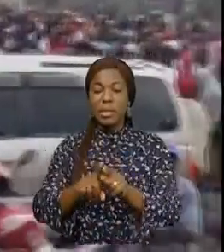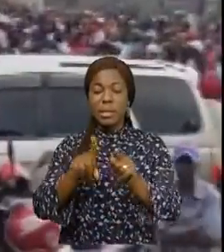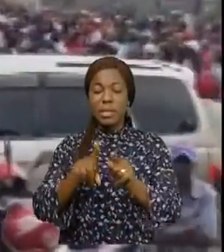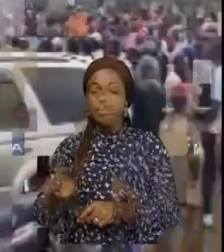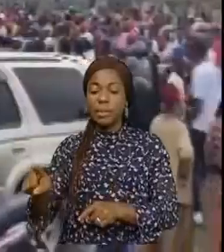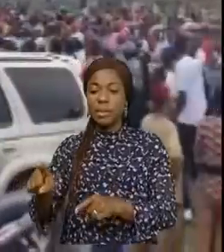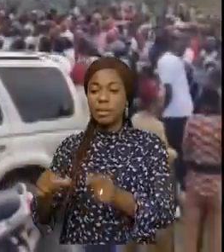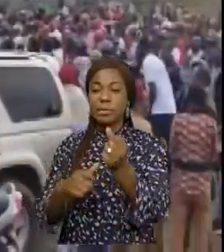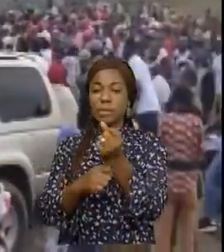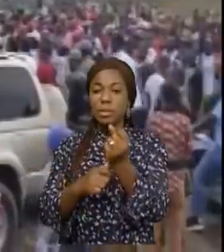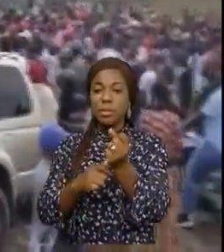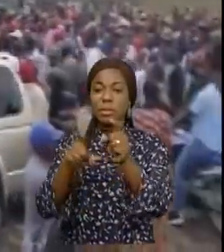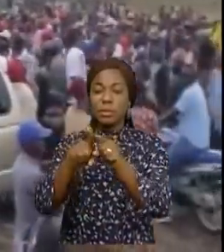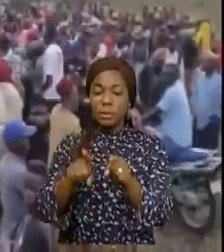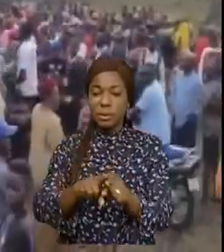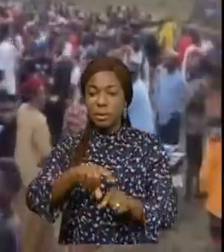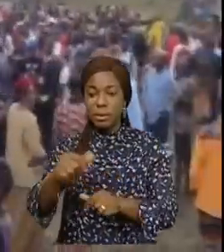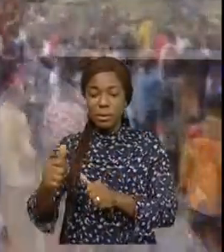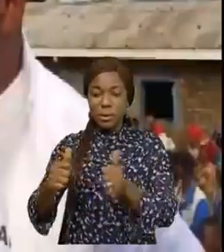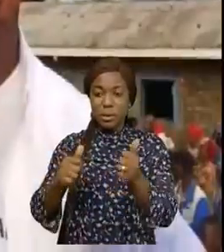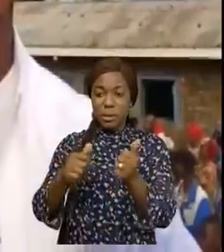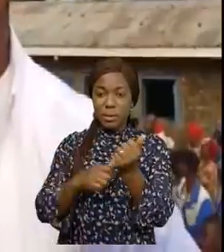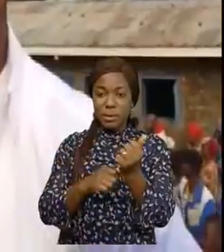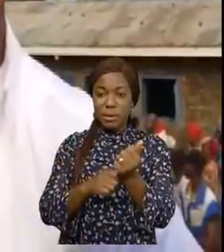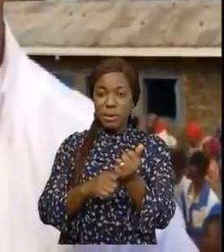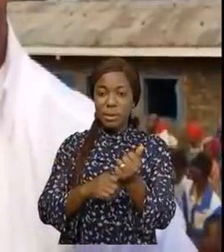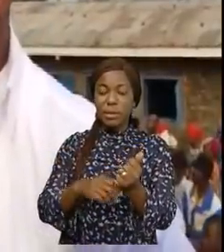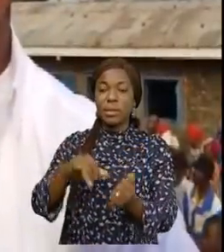même quelques habitants de Nyiragongo. Comme d'habitude,